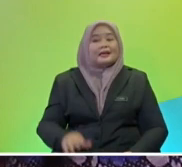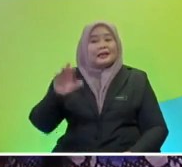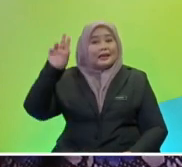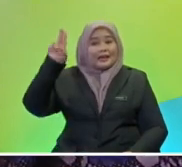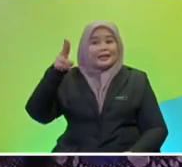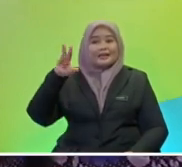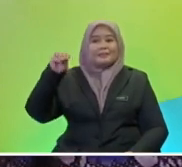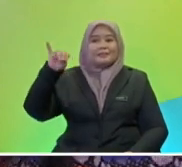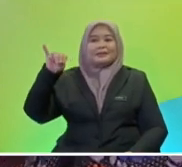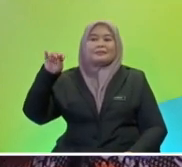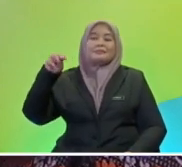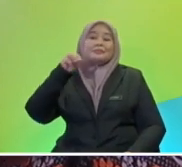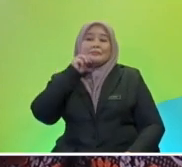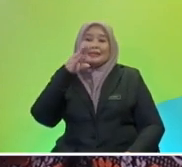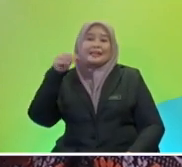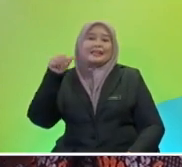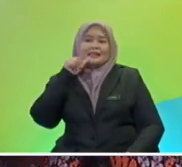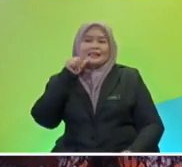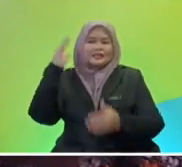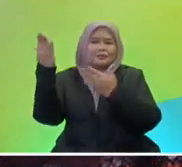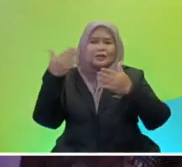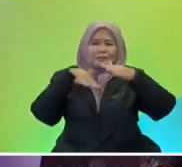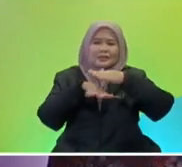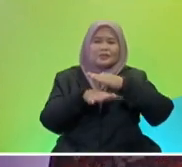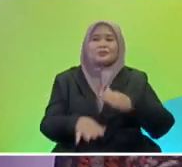Hai Mimi dan Anis Jemputlah masuk oke